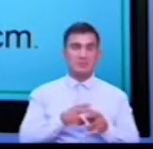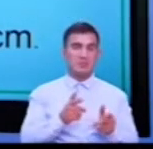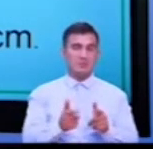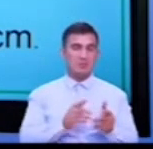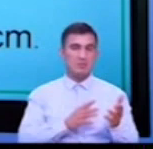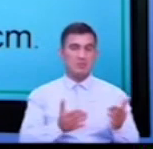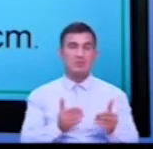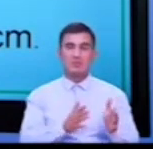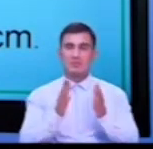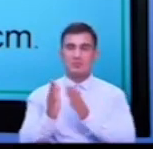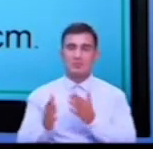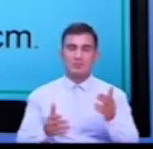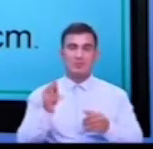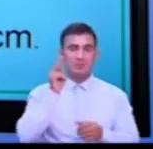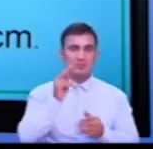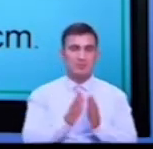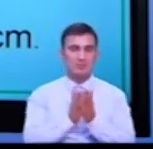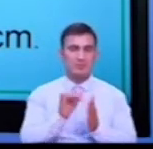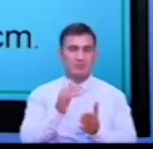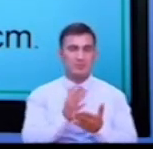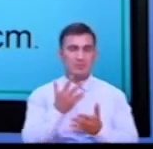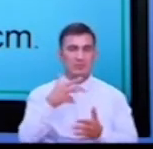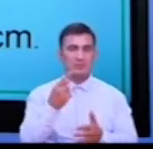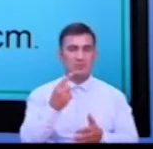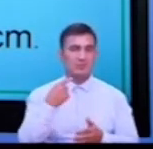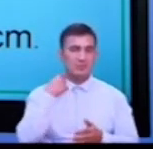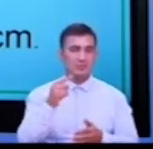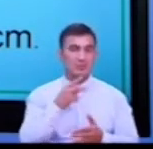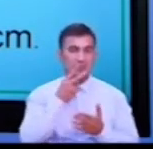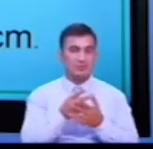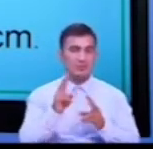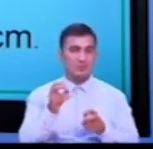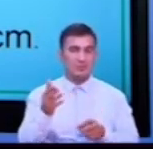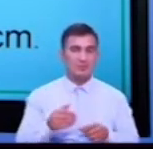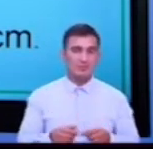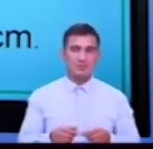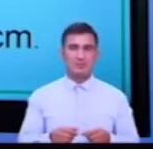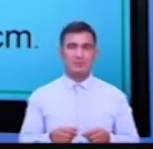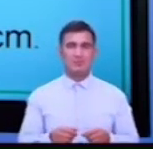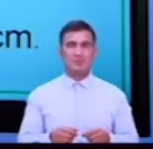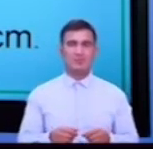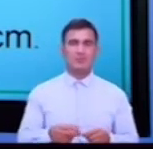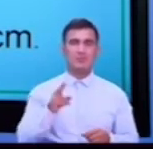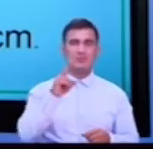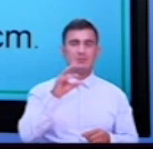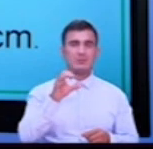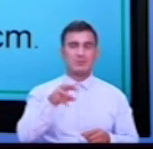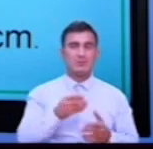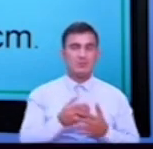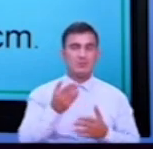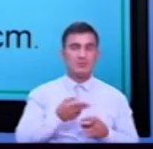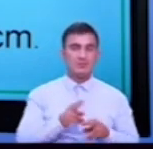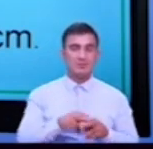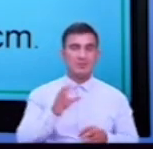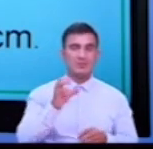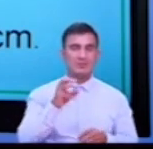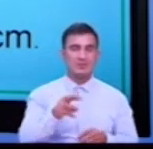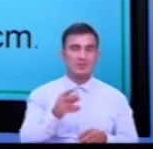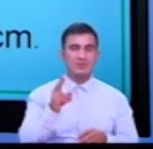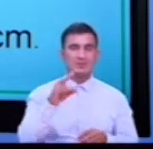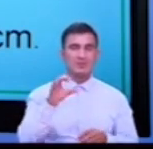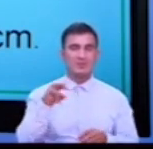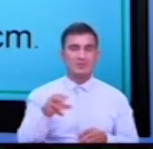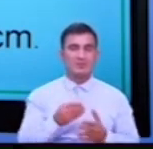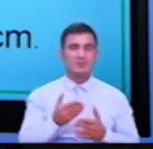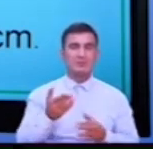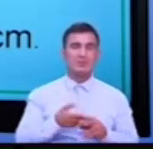Endi esa keyingisi. Darsligingizdagi 31-chi masalaga e'tiboringizni qarating. Desimetr va santimetrlarda